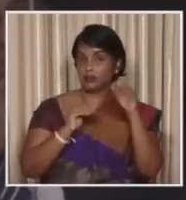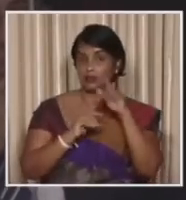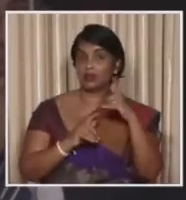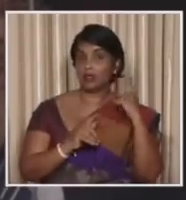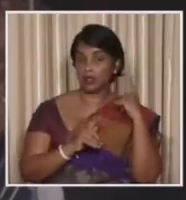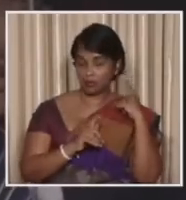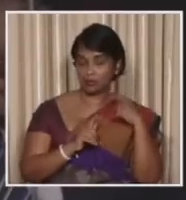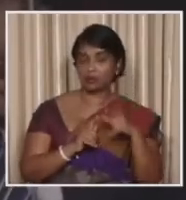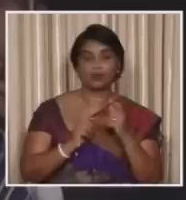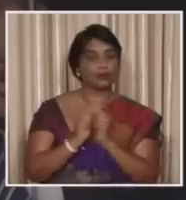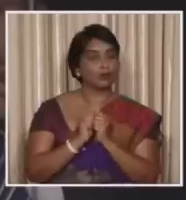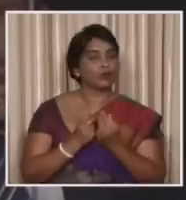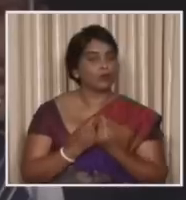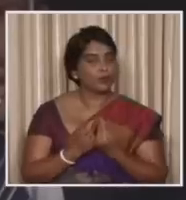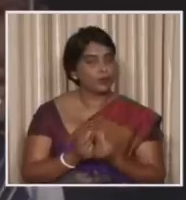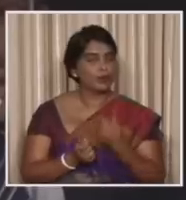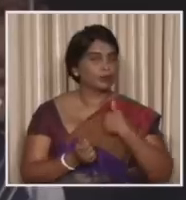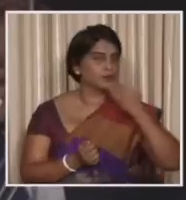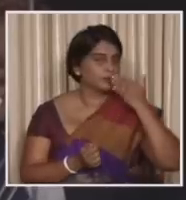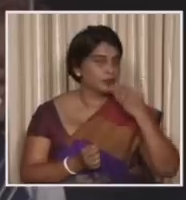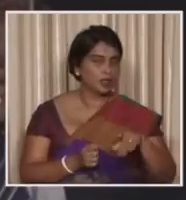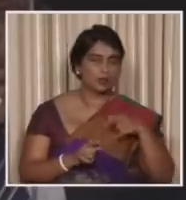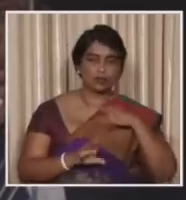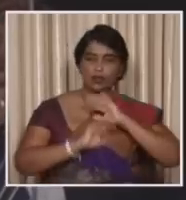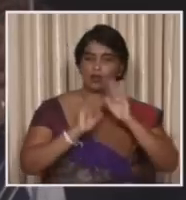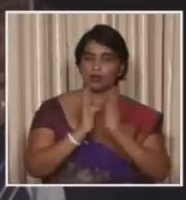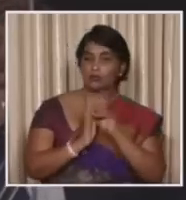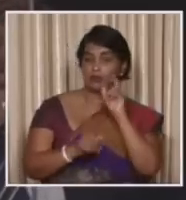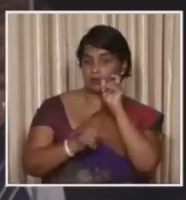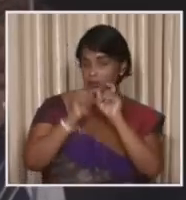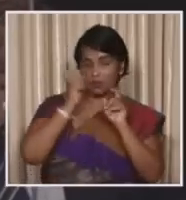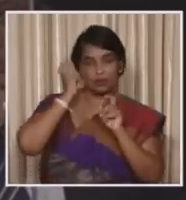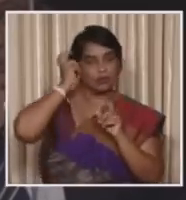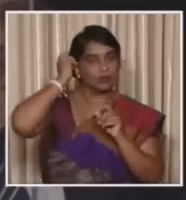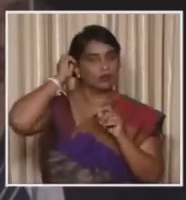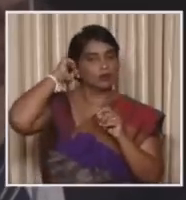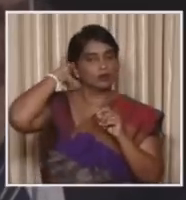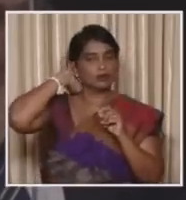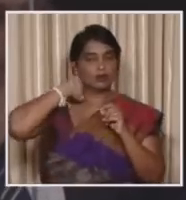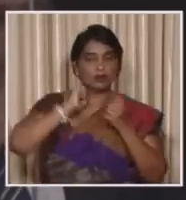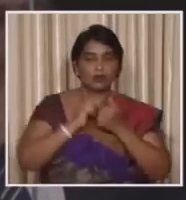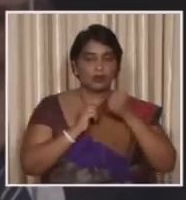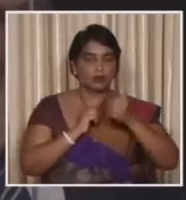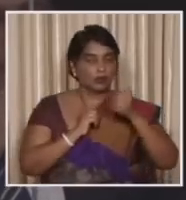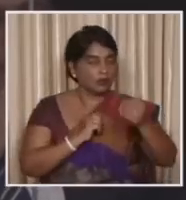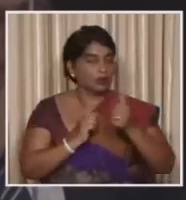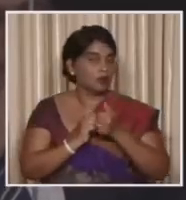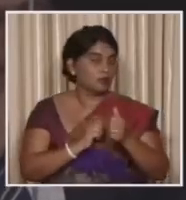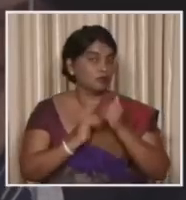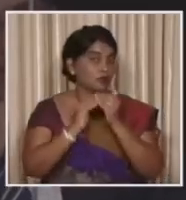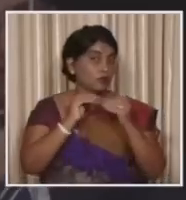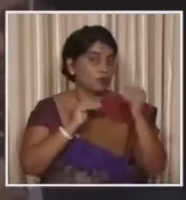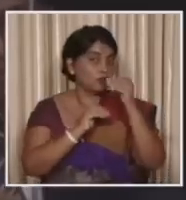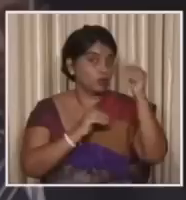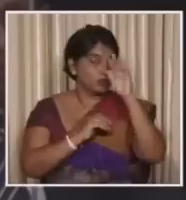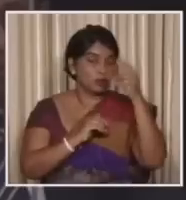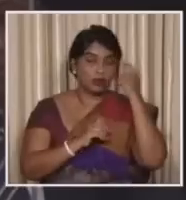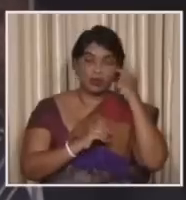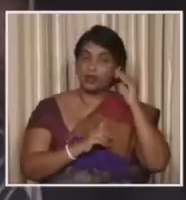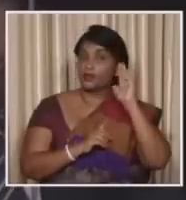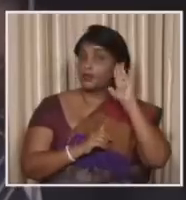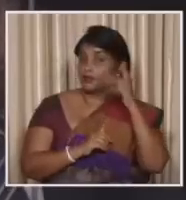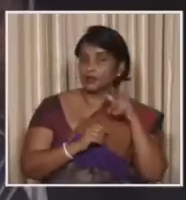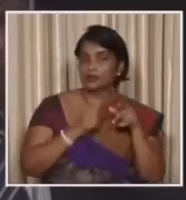ඒගොල්ලොන්ගේ කාර්යක්ෂමභාවය හැකියාව ඒ සියල්ල අධ්‍යයනය කරලා ඉදිරියට ගමන් කර යුතුයි ඉදිරියට හසින් ලැබිය යුතුයි කියලා හිතන